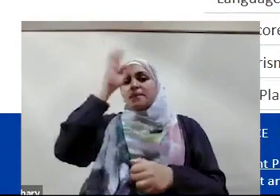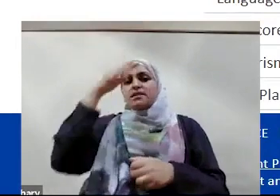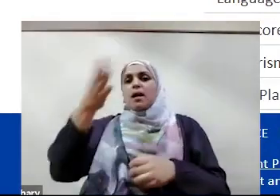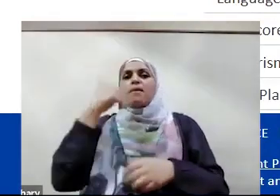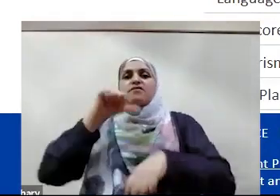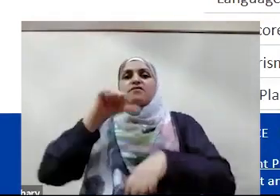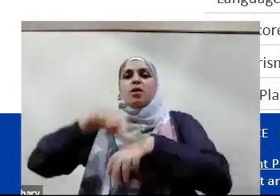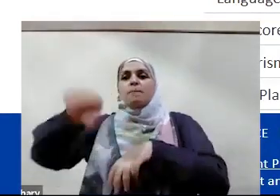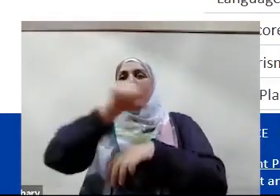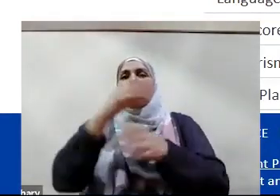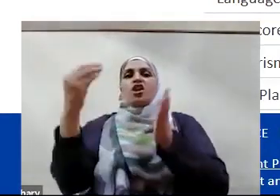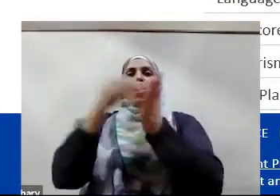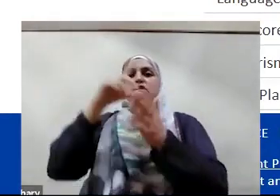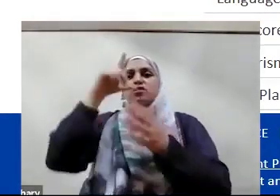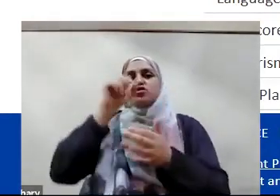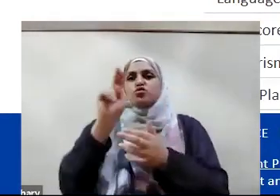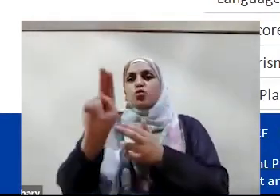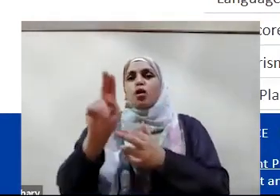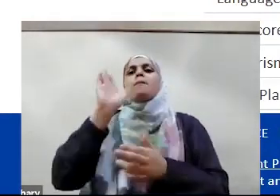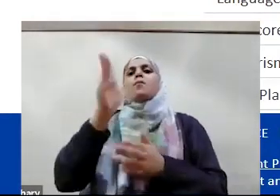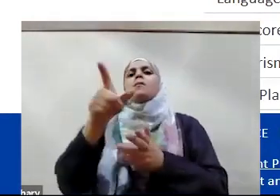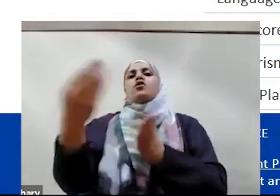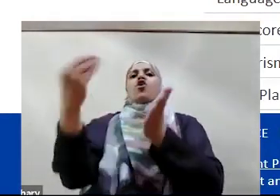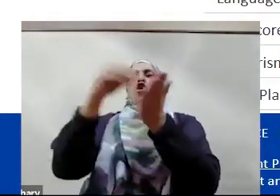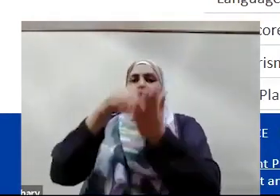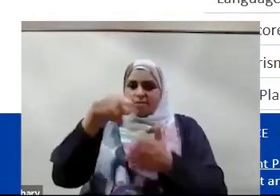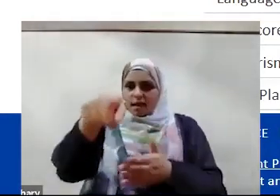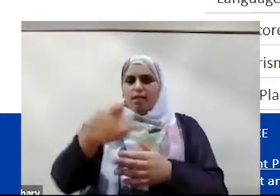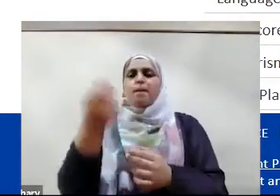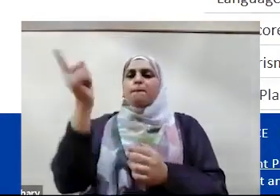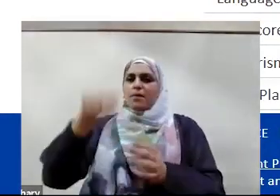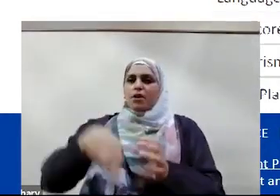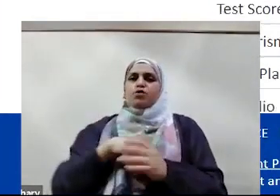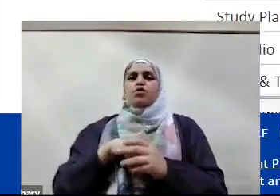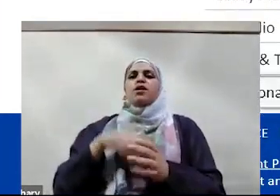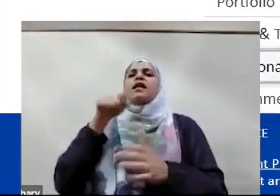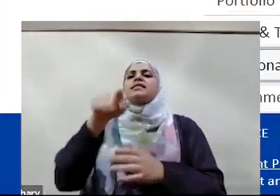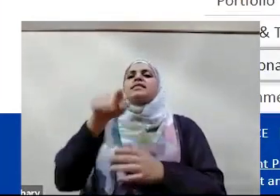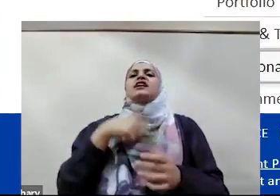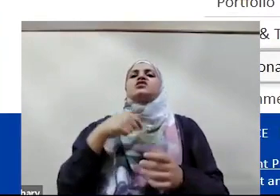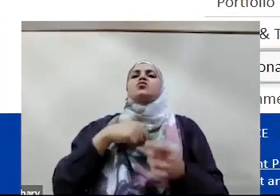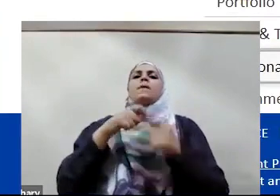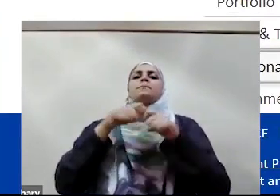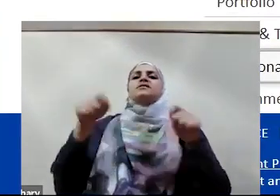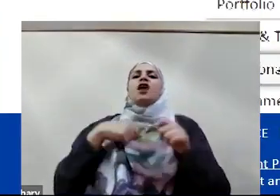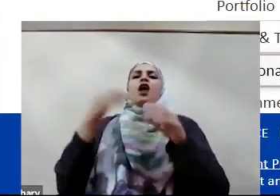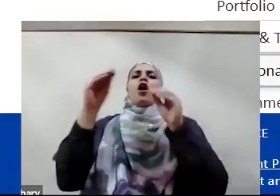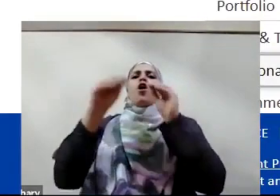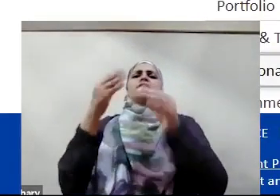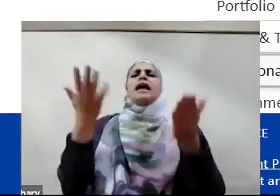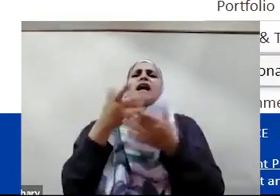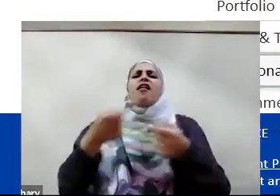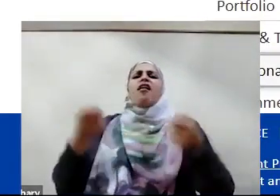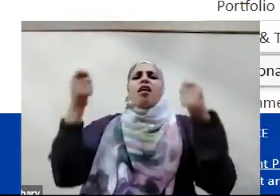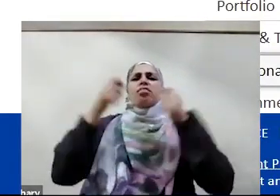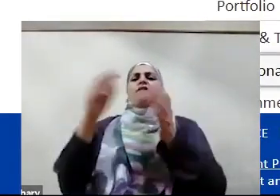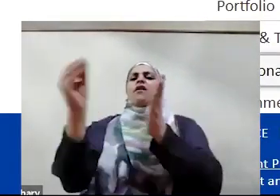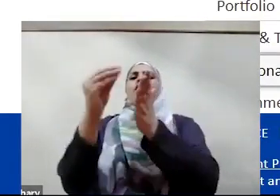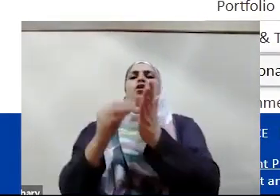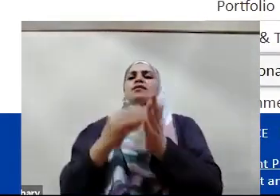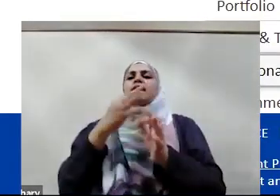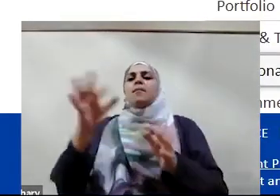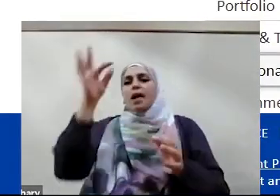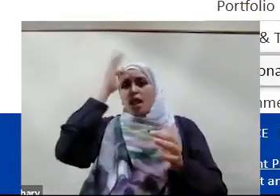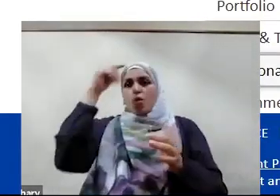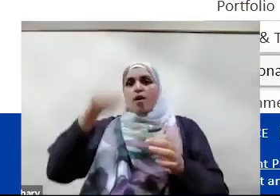تحطوا فيه صورة شخصية، تقدروا إنكم تحطوها هنا. فدي المساحة بتاعتي، إن أنا لو عايز أحط أي حاجة إضافية، أو لو في حاجة أنا عارف إن